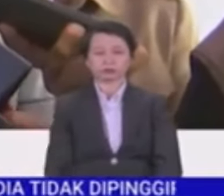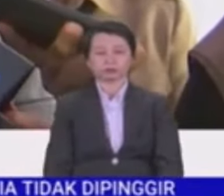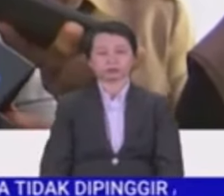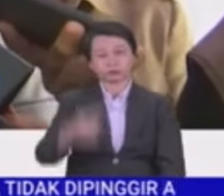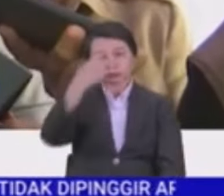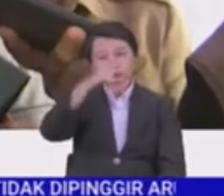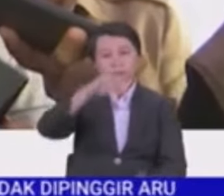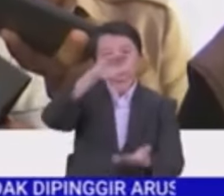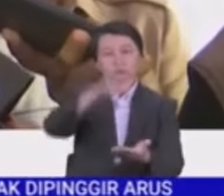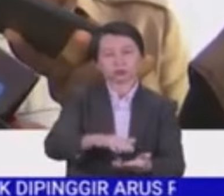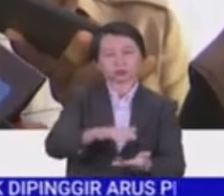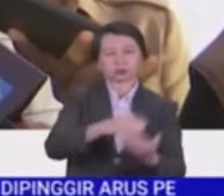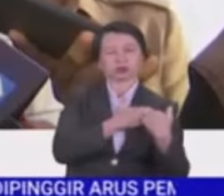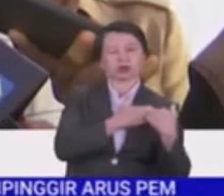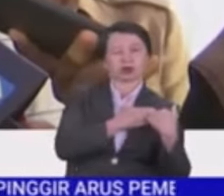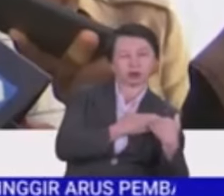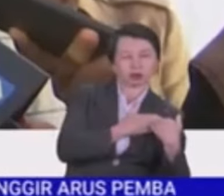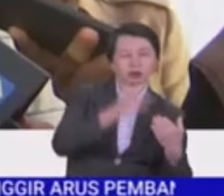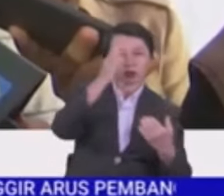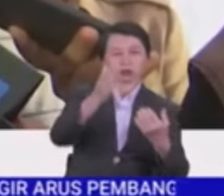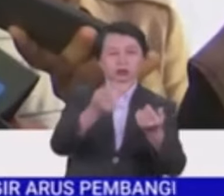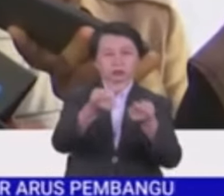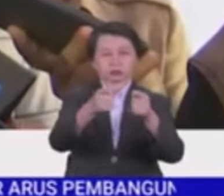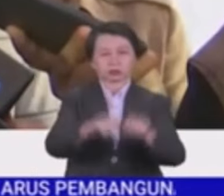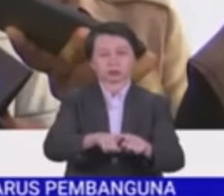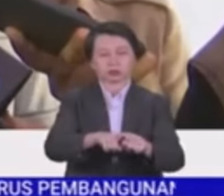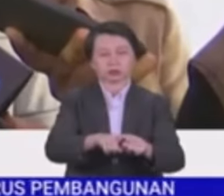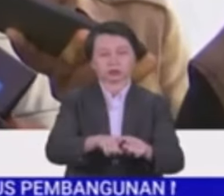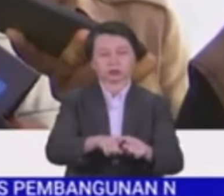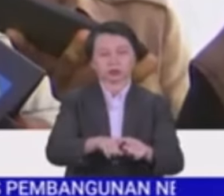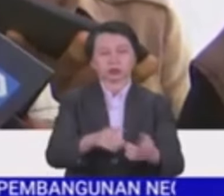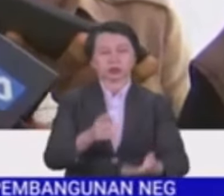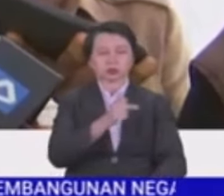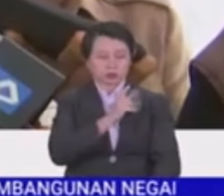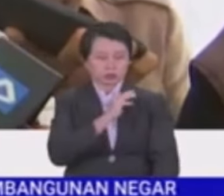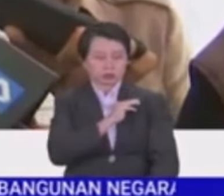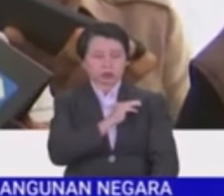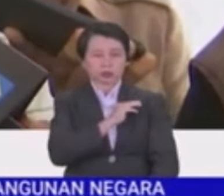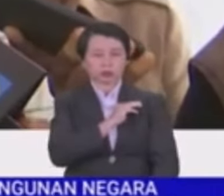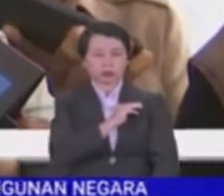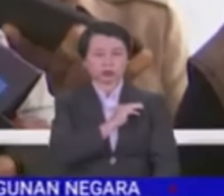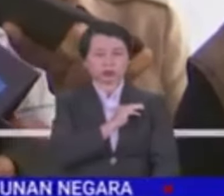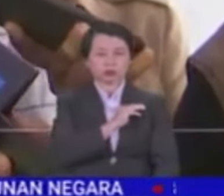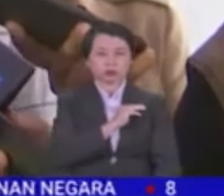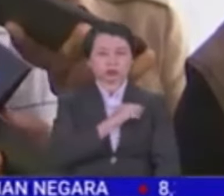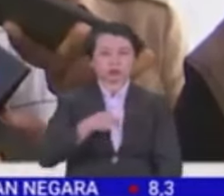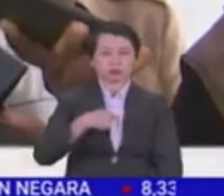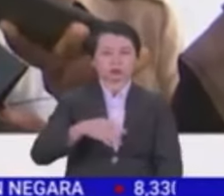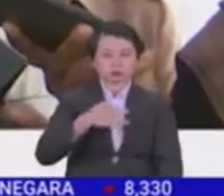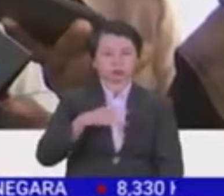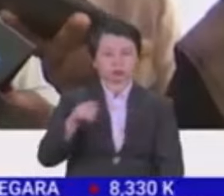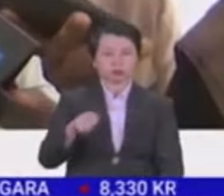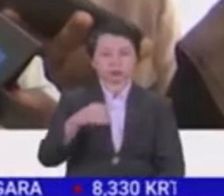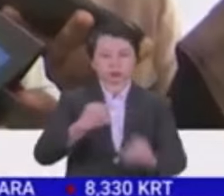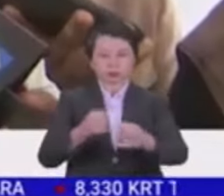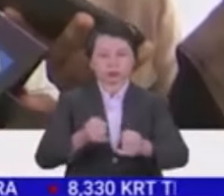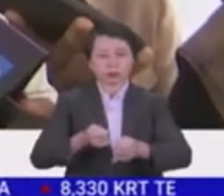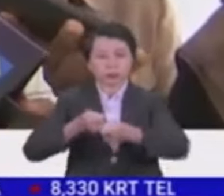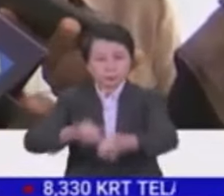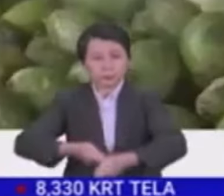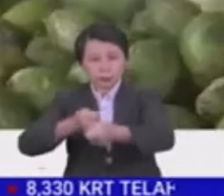Bagi mengurangkan impak yang akan berlaku. Di kementerian kita di bawah DBS, mereka siap siaga. Jabatan